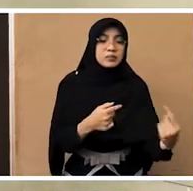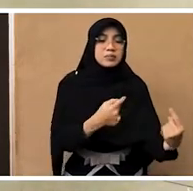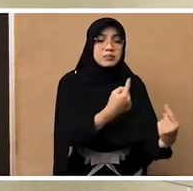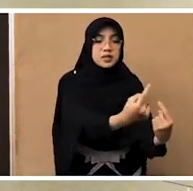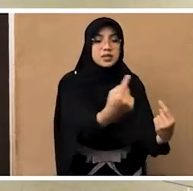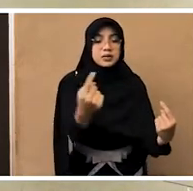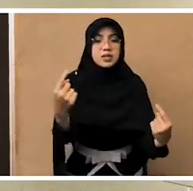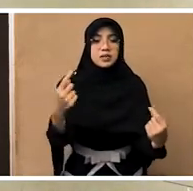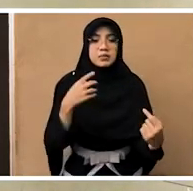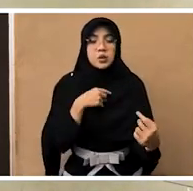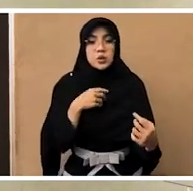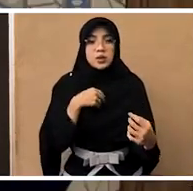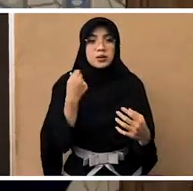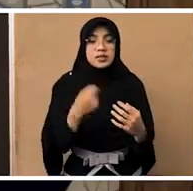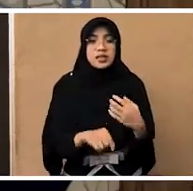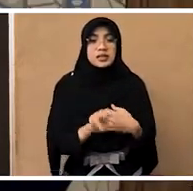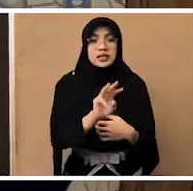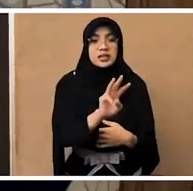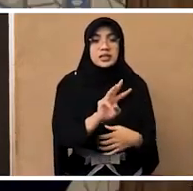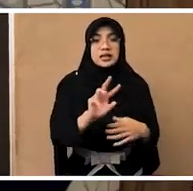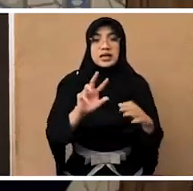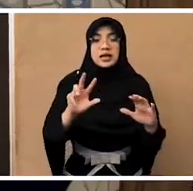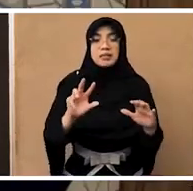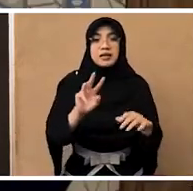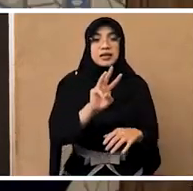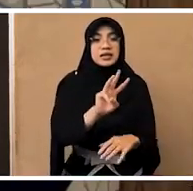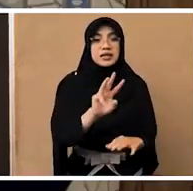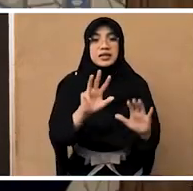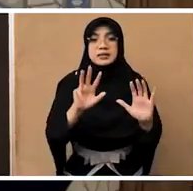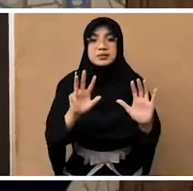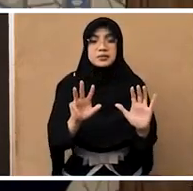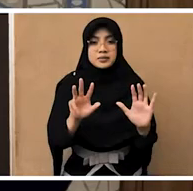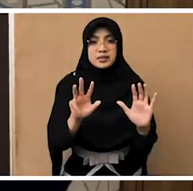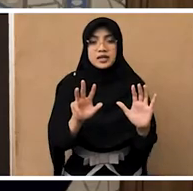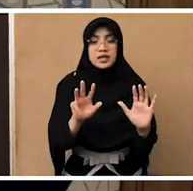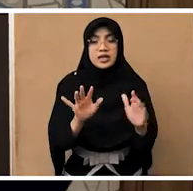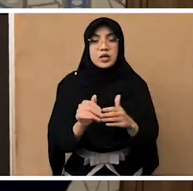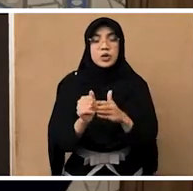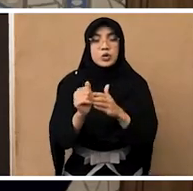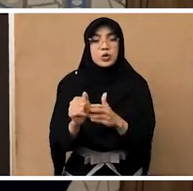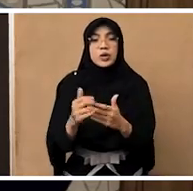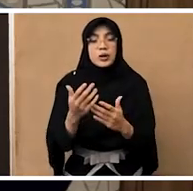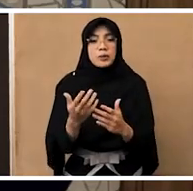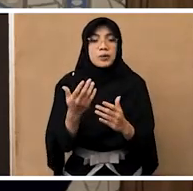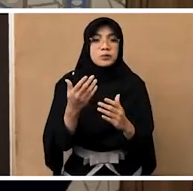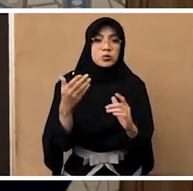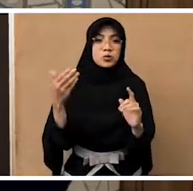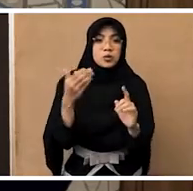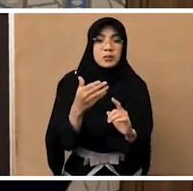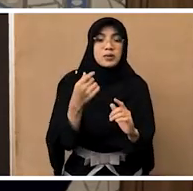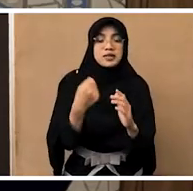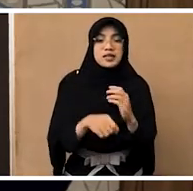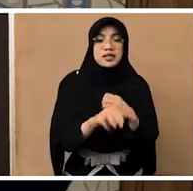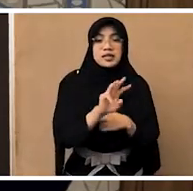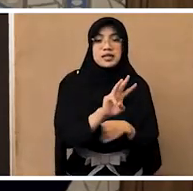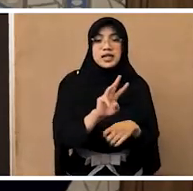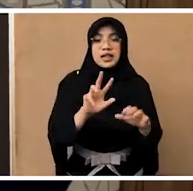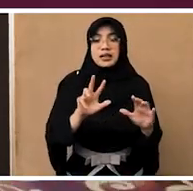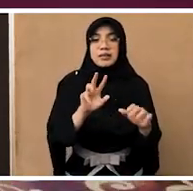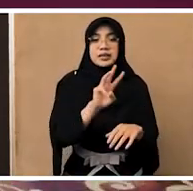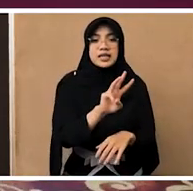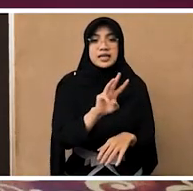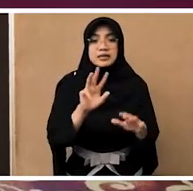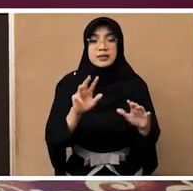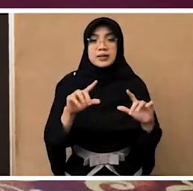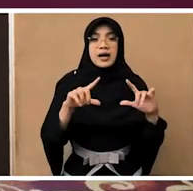sebagaimana dimaksud pasal 38 dan pasal 39 jadi ini merujuk ke tindakan untuk yang pasal 30 ayat 39 itu a